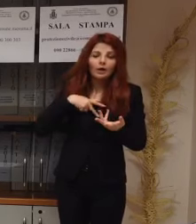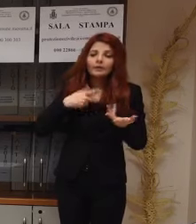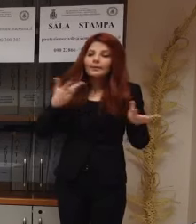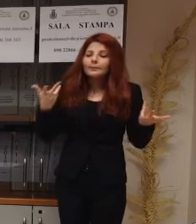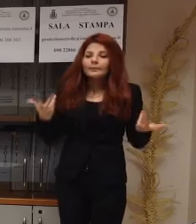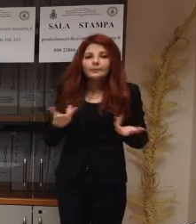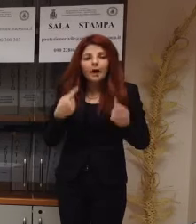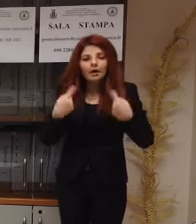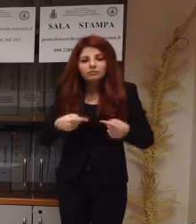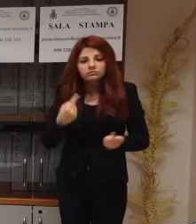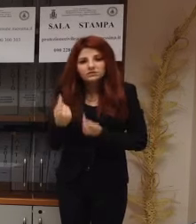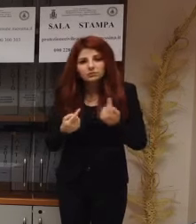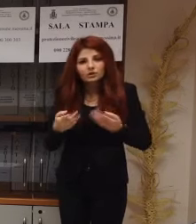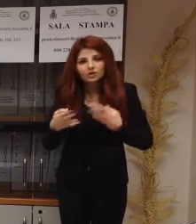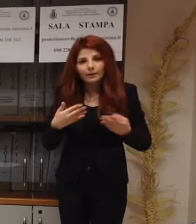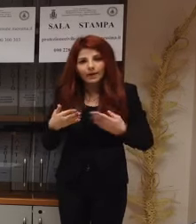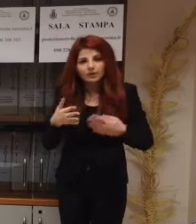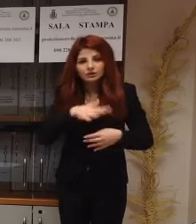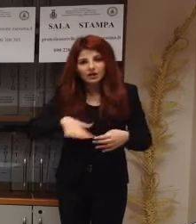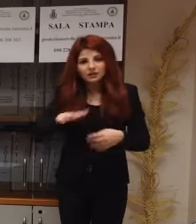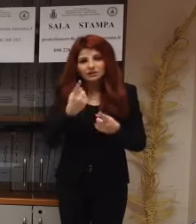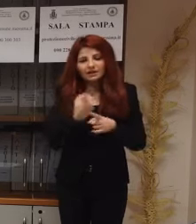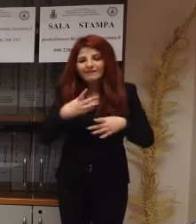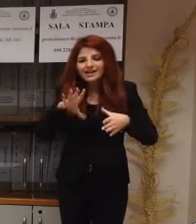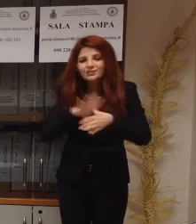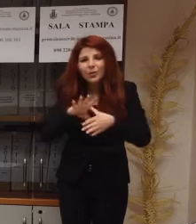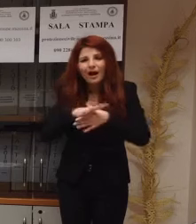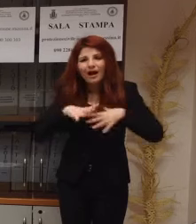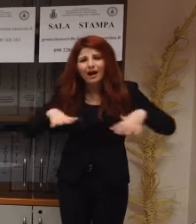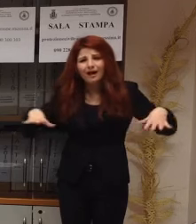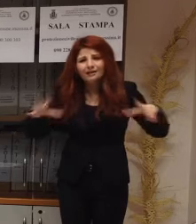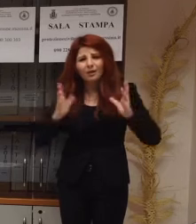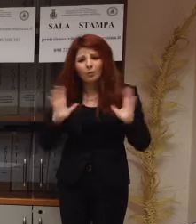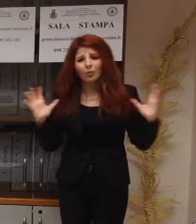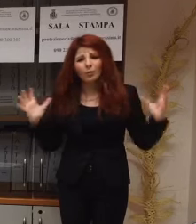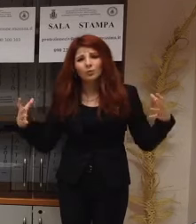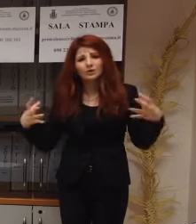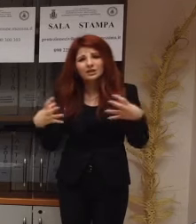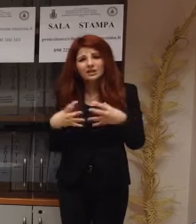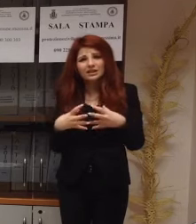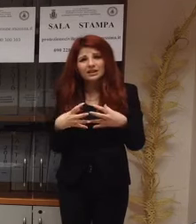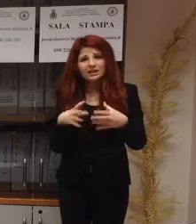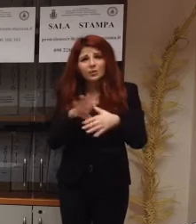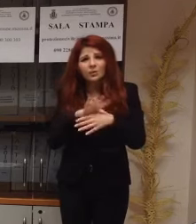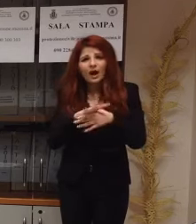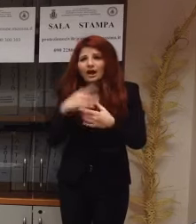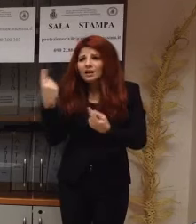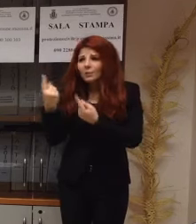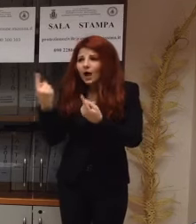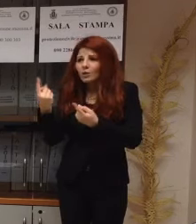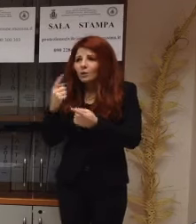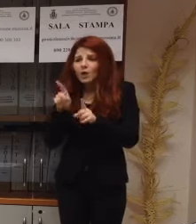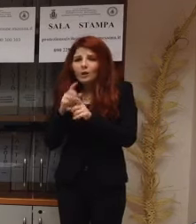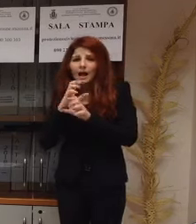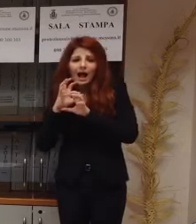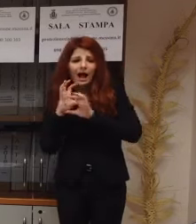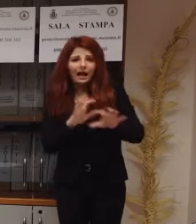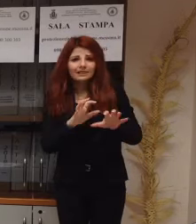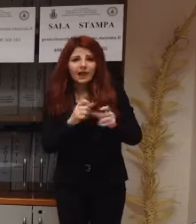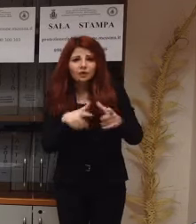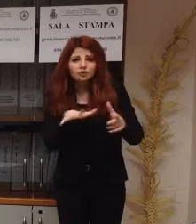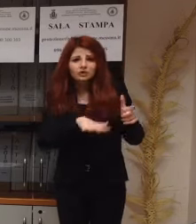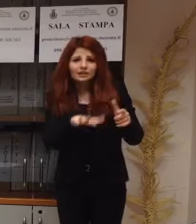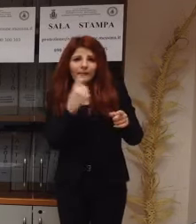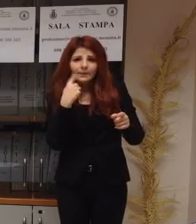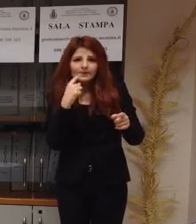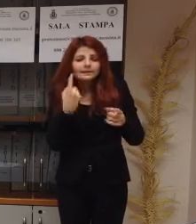e soprattutto fare squadra per difendere quando ci sono attacchi nei confronti della città, anche purtroppo